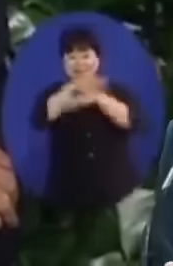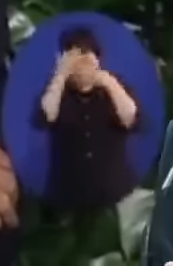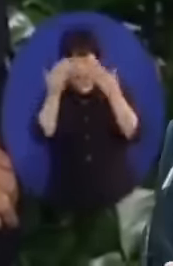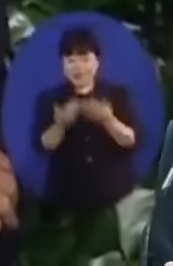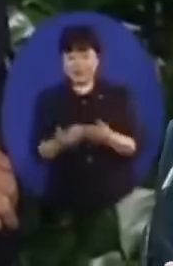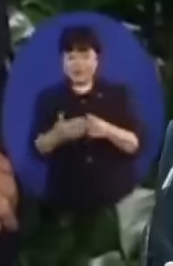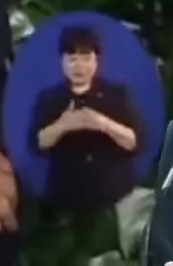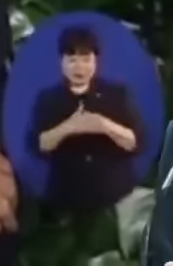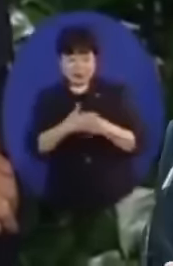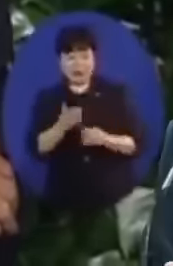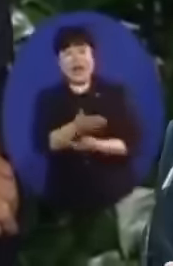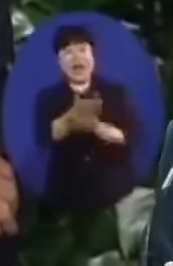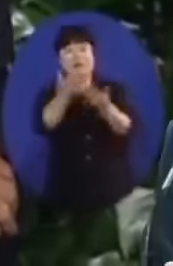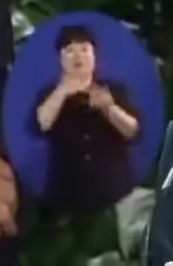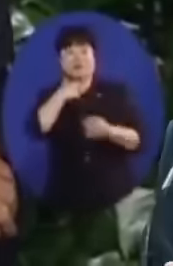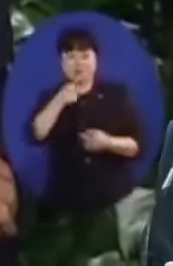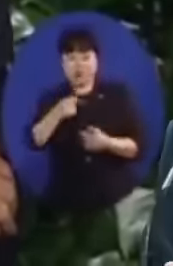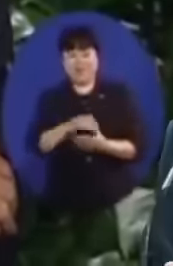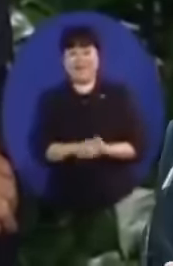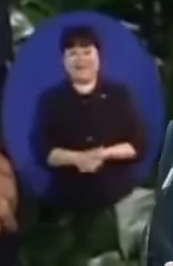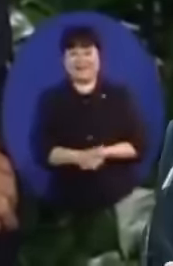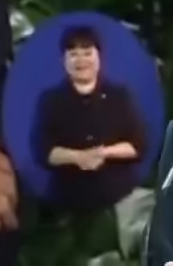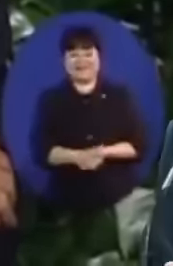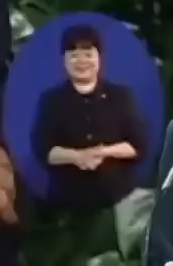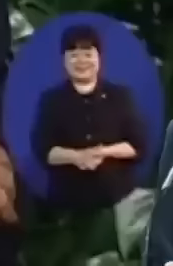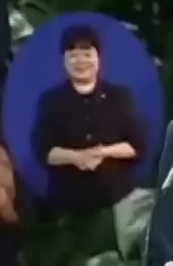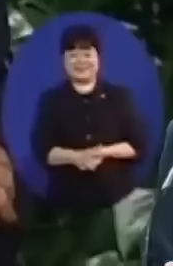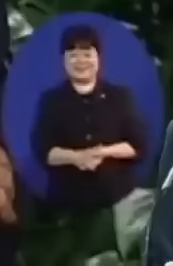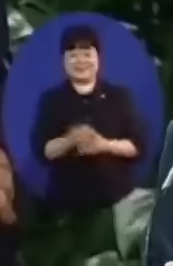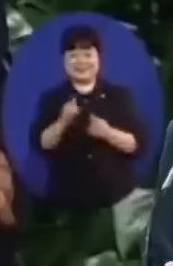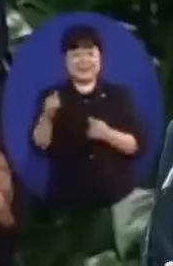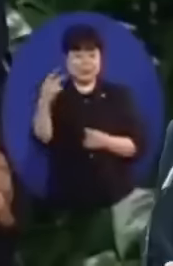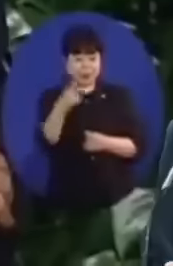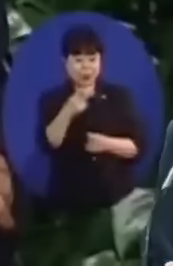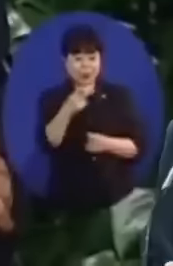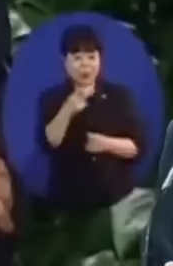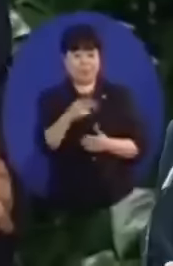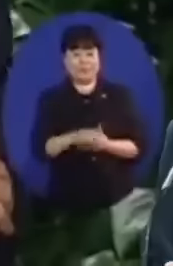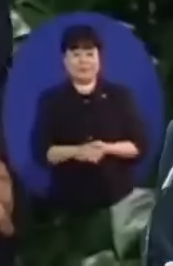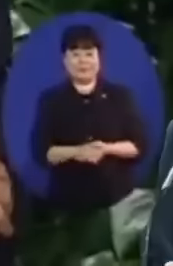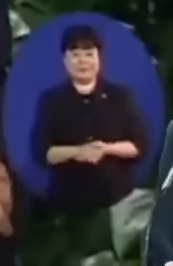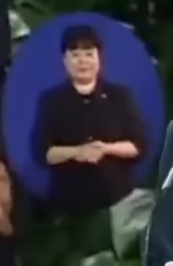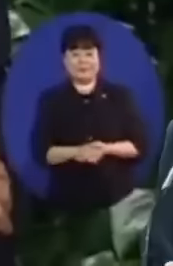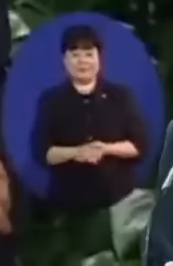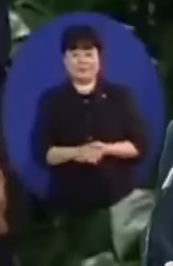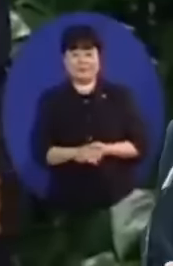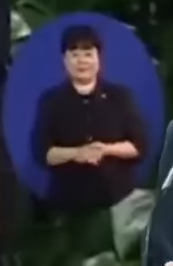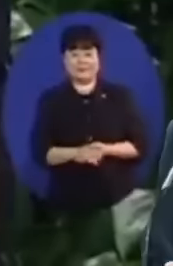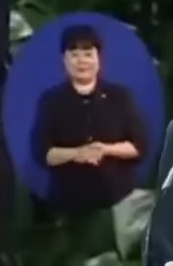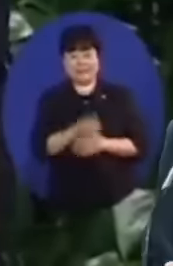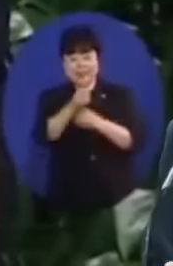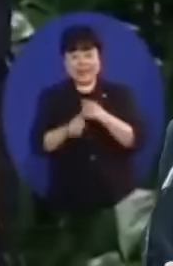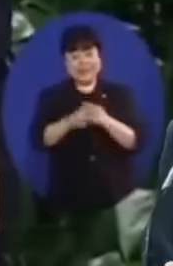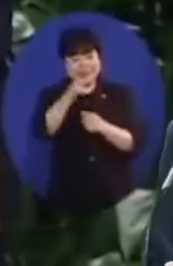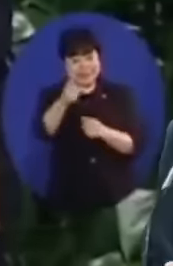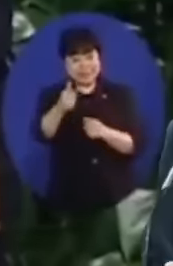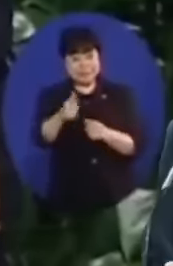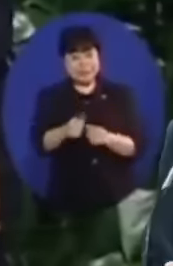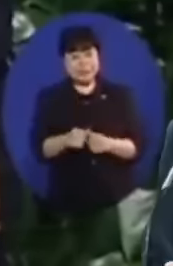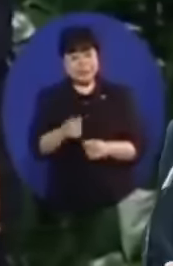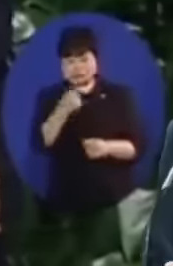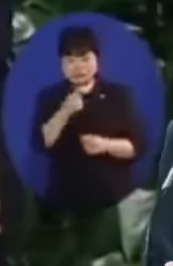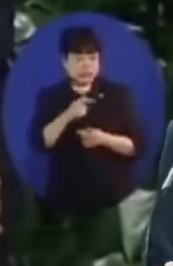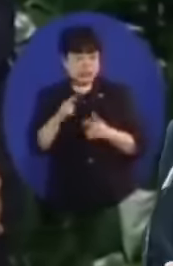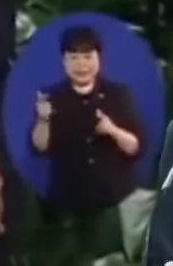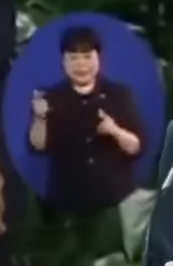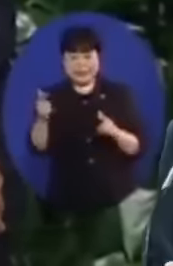모든 도움은 다 베풀기를 원하시는 것입니다. 사람들이 우리를 싫어하지 하나님은 우리를 싫어하지